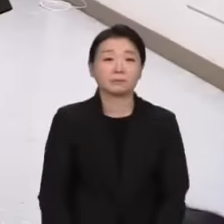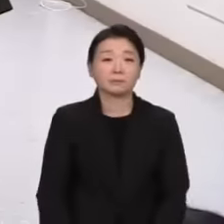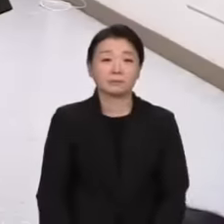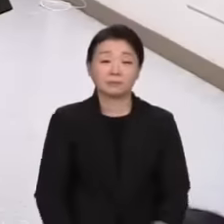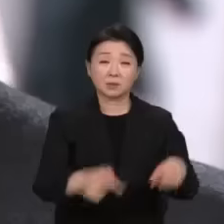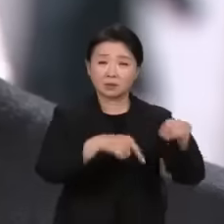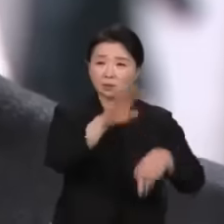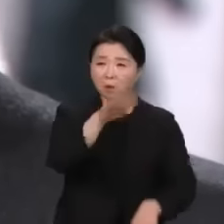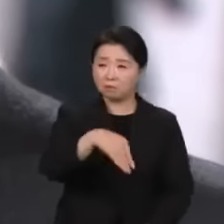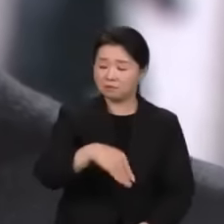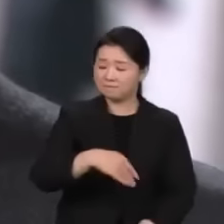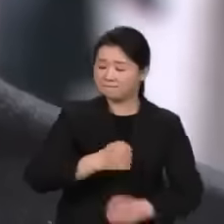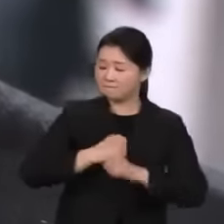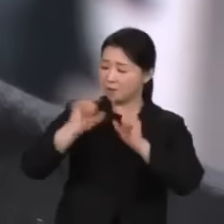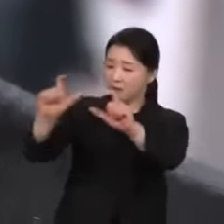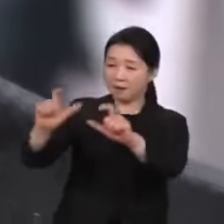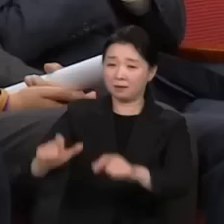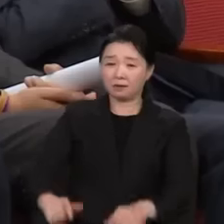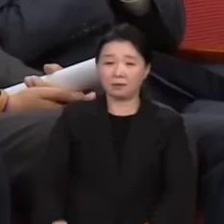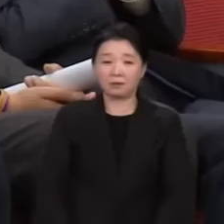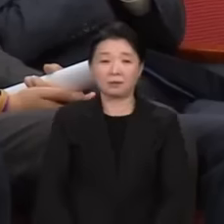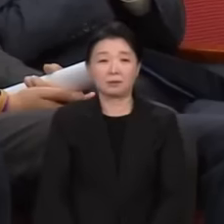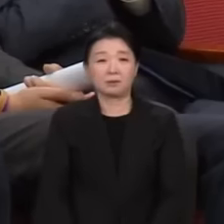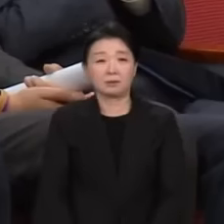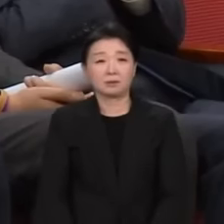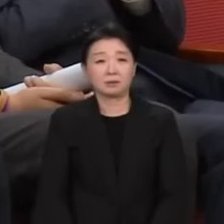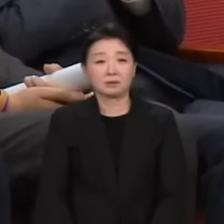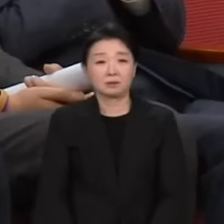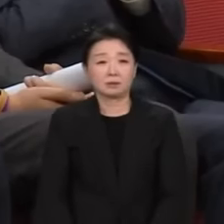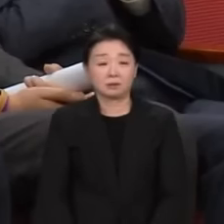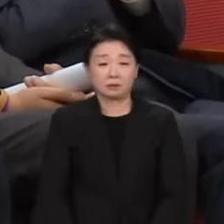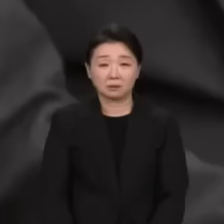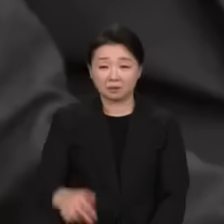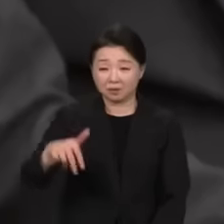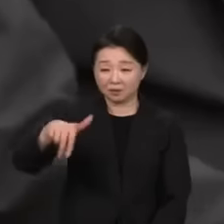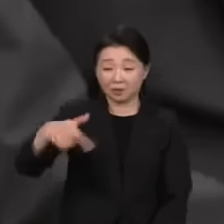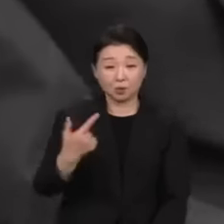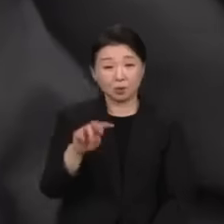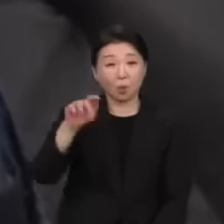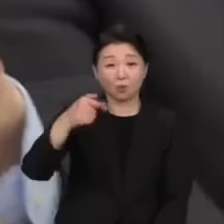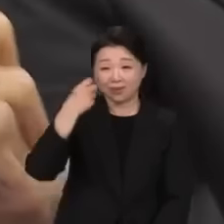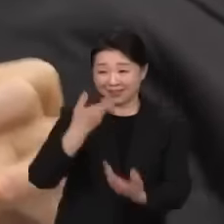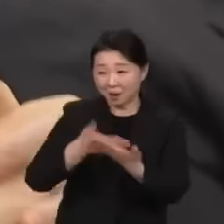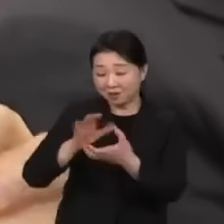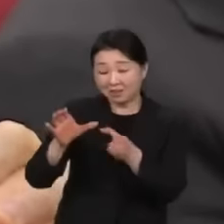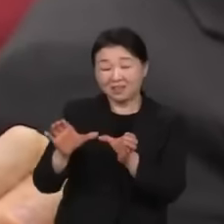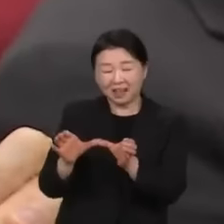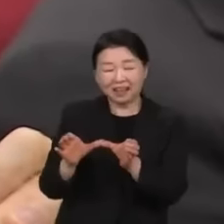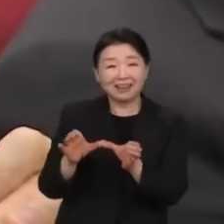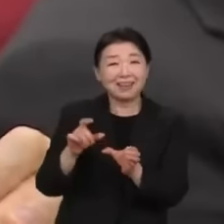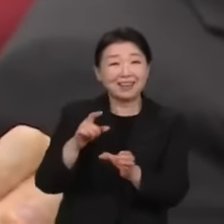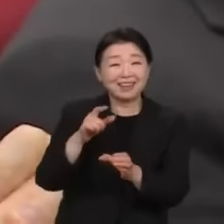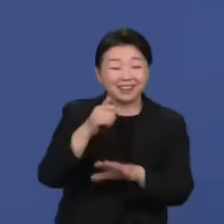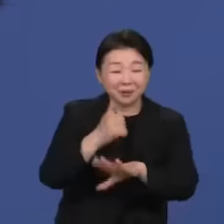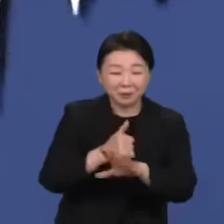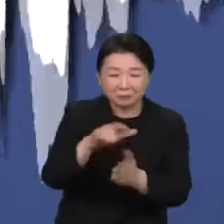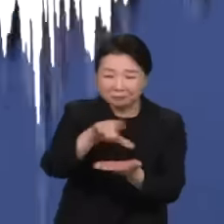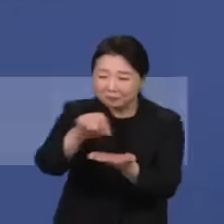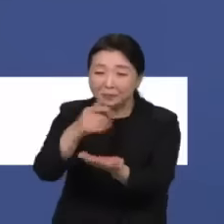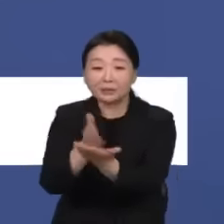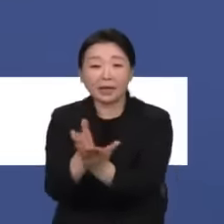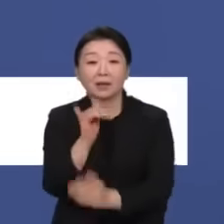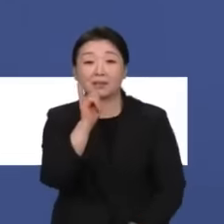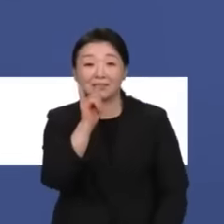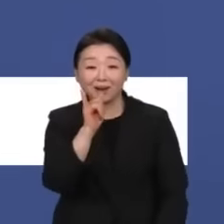지도부는 엄중 경고 조치를 내렸습니다. 반면 조국 조국혁신당 대표는 뷔페론으로 맞섰습니다.